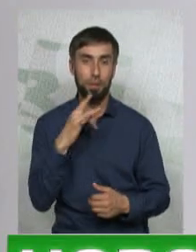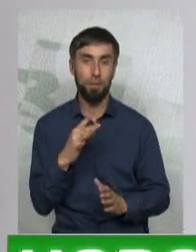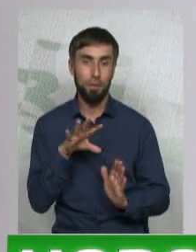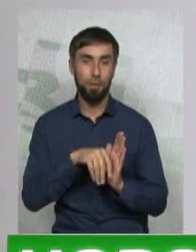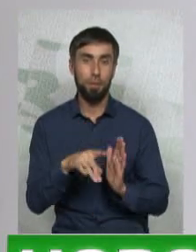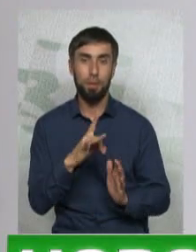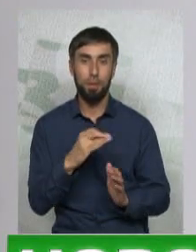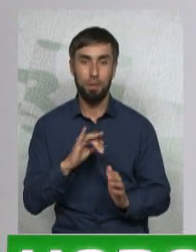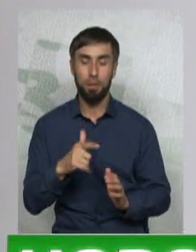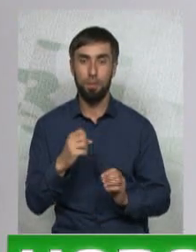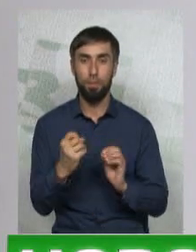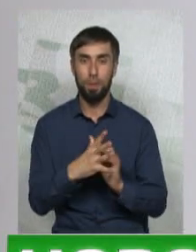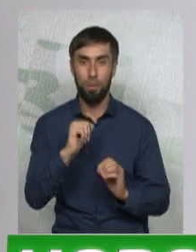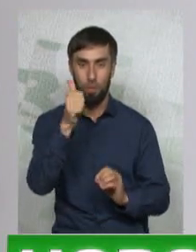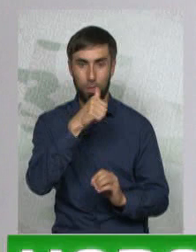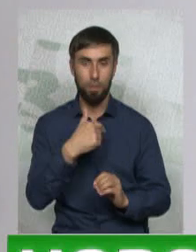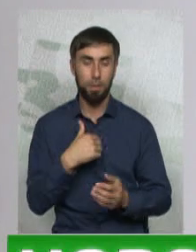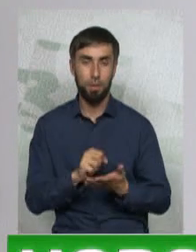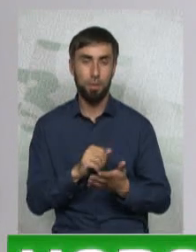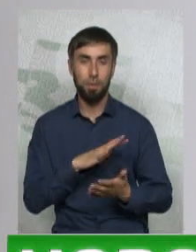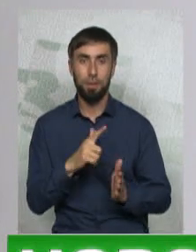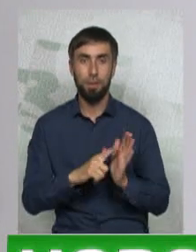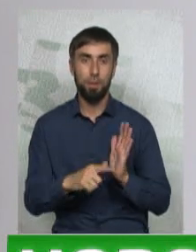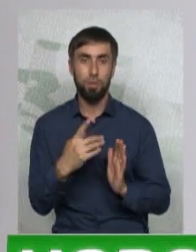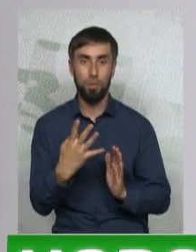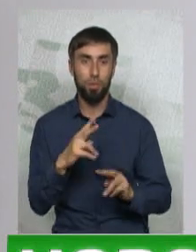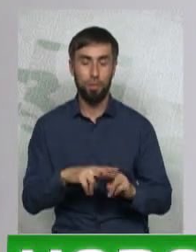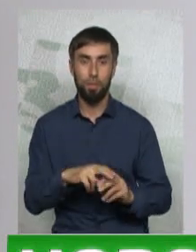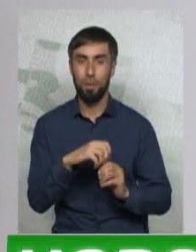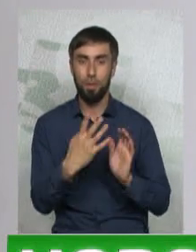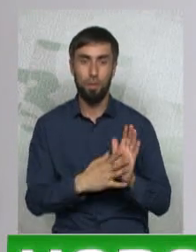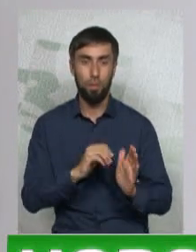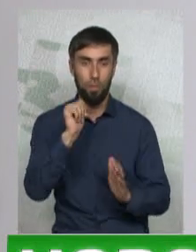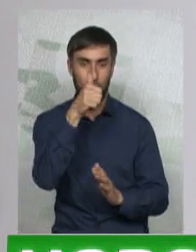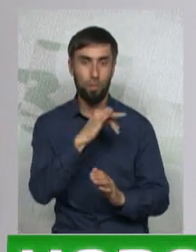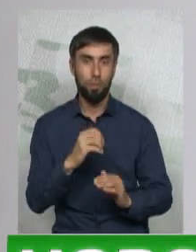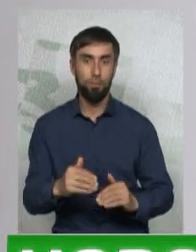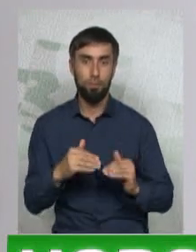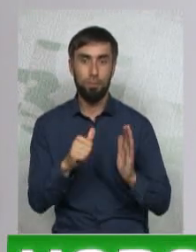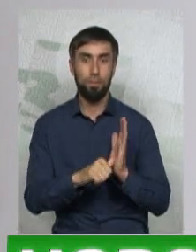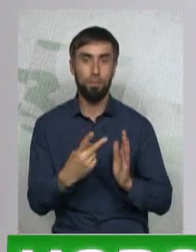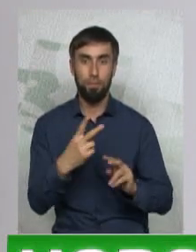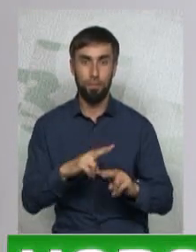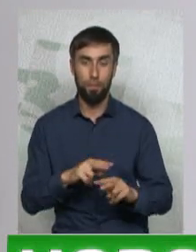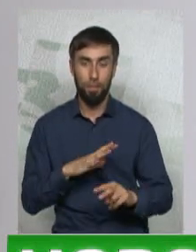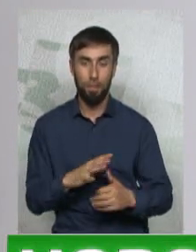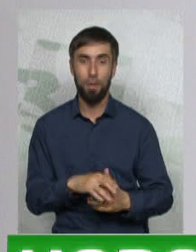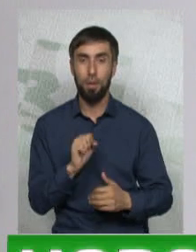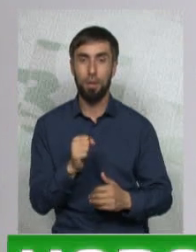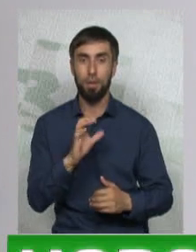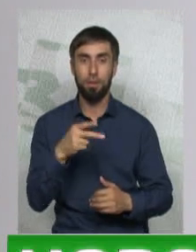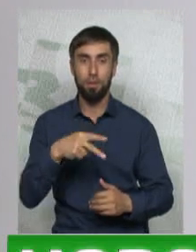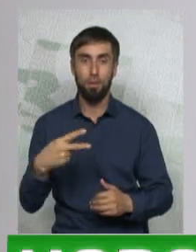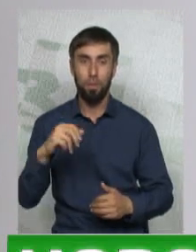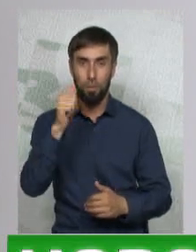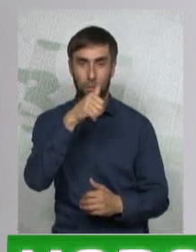этот рейтинг в 2015 году. Мы тогда занимали 74 место. В 2019 году мы уже занимали 62 место. А вот с 2020